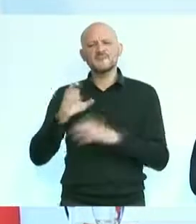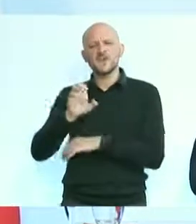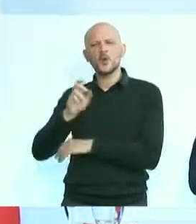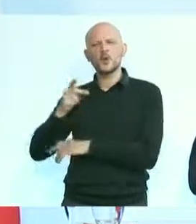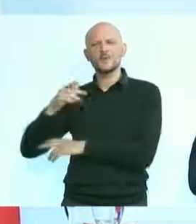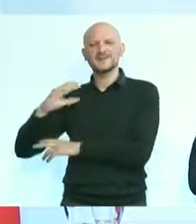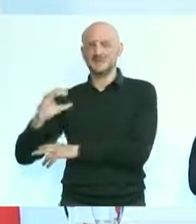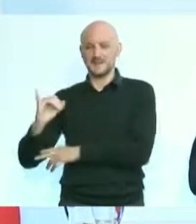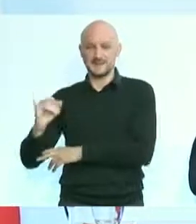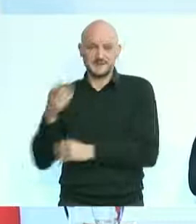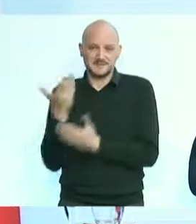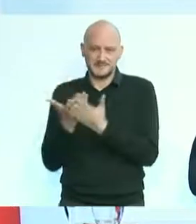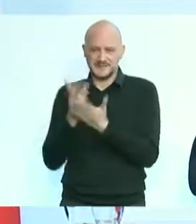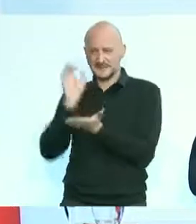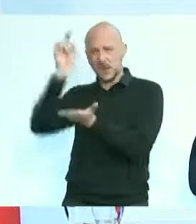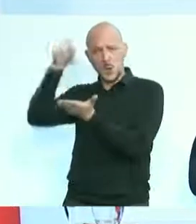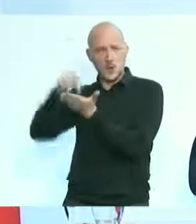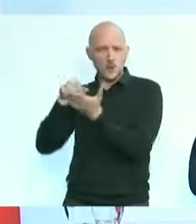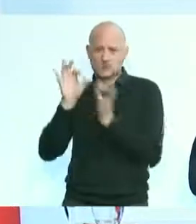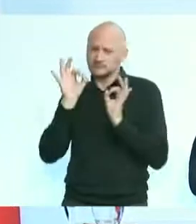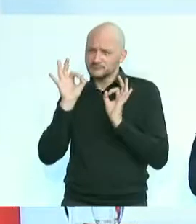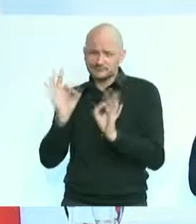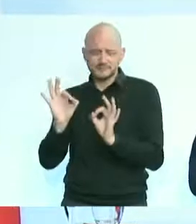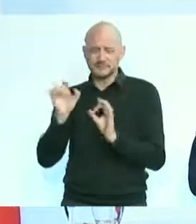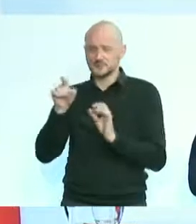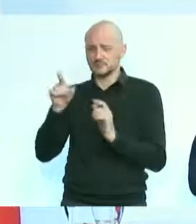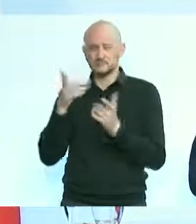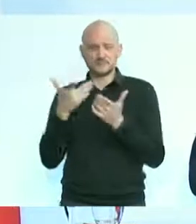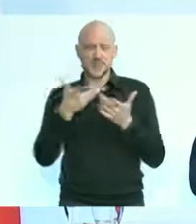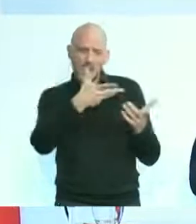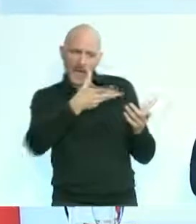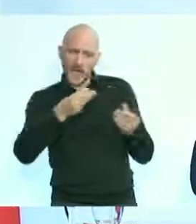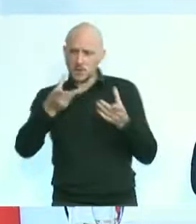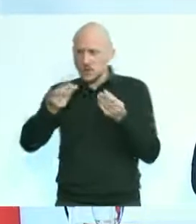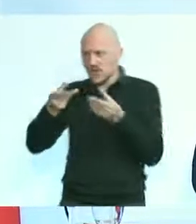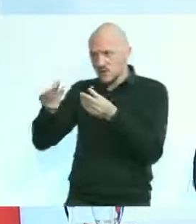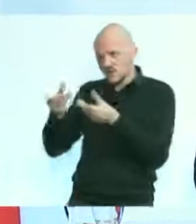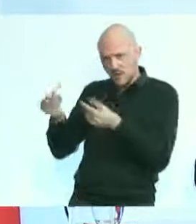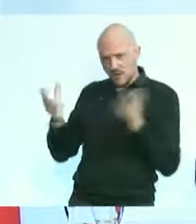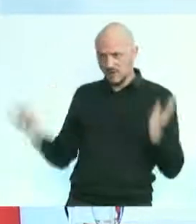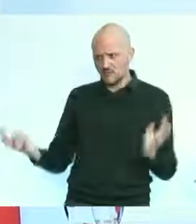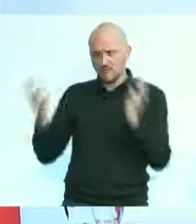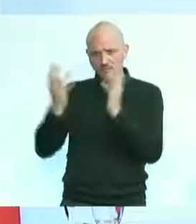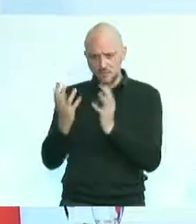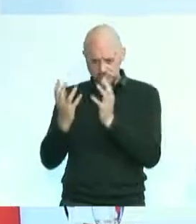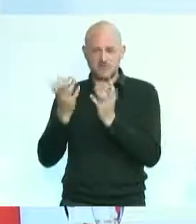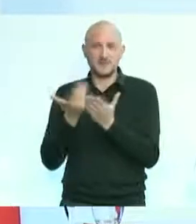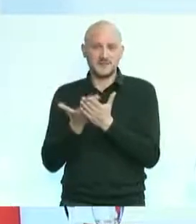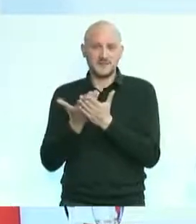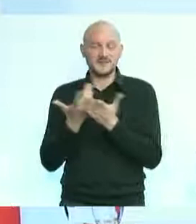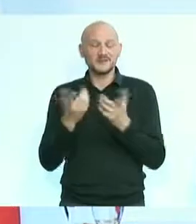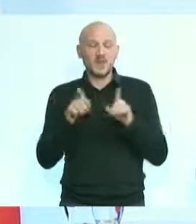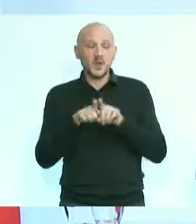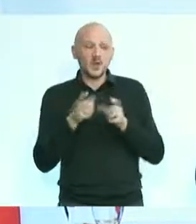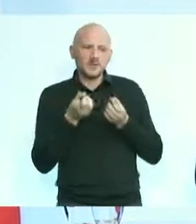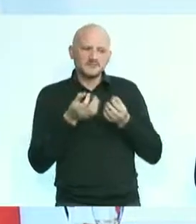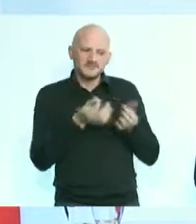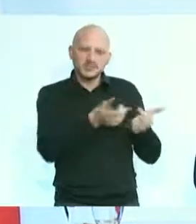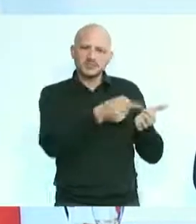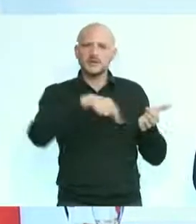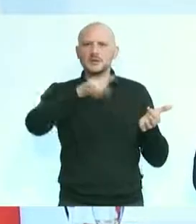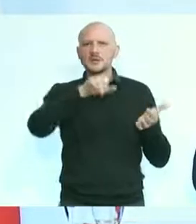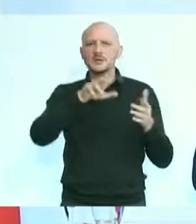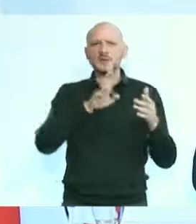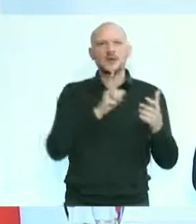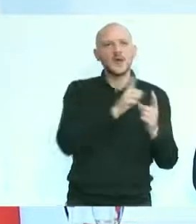effectivement d'accompagner ces jeunes en service civique, quitte à les accompagner aussi à des rencontres et des commerçants, de créer une dynamique. Je pense que ces